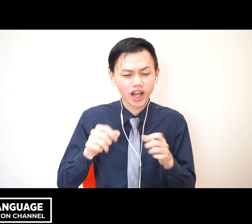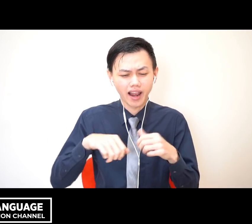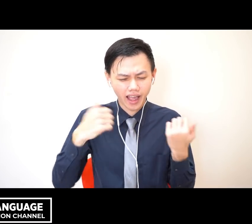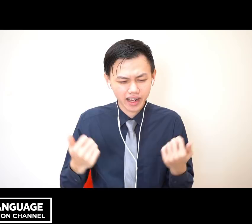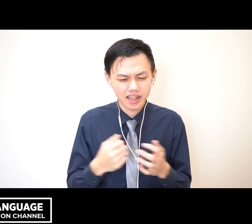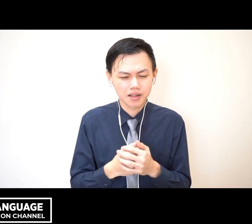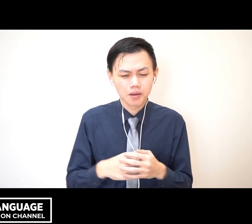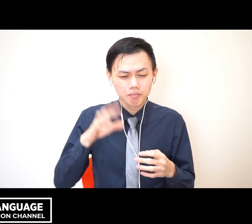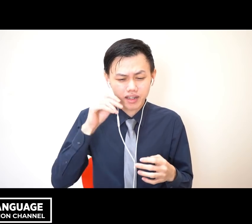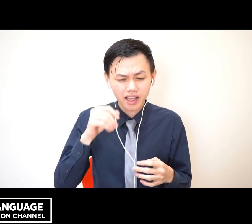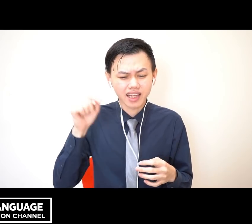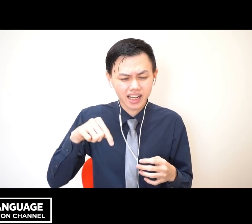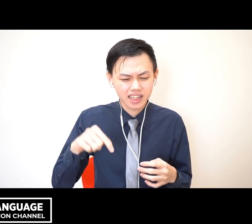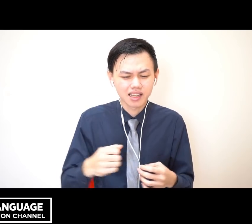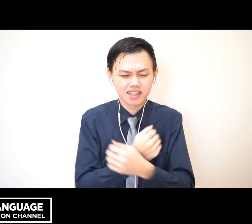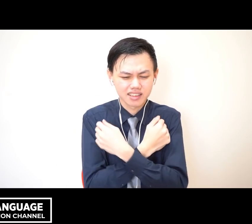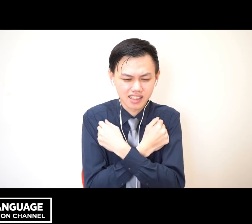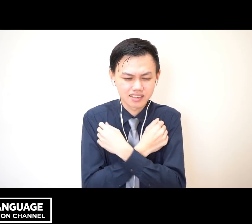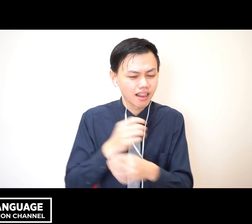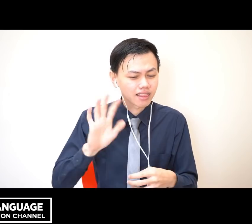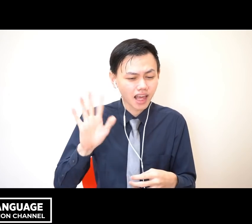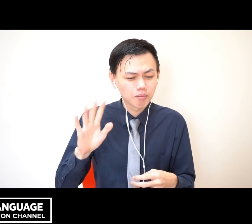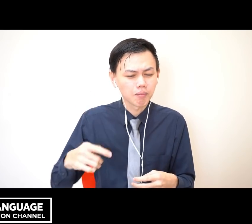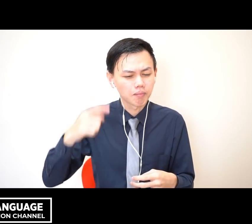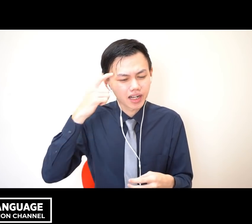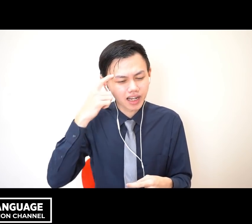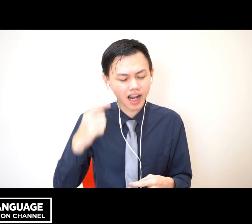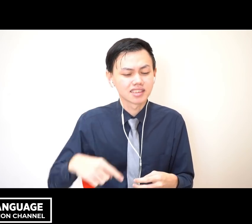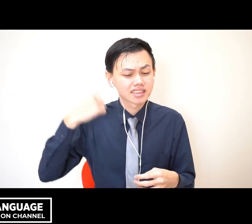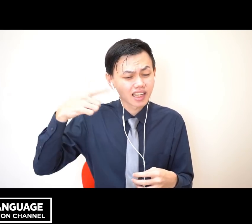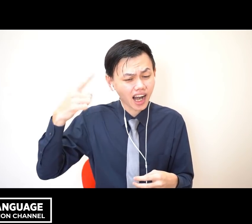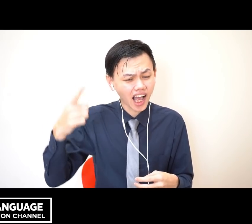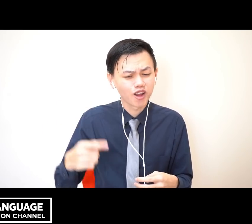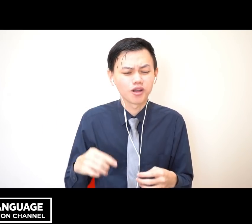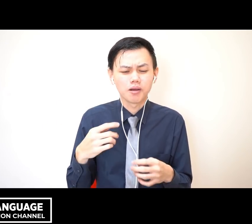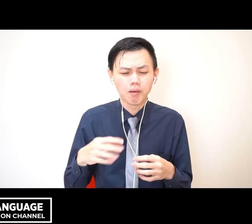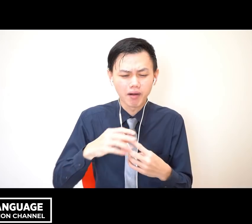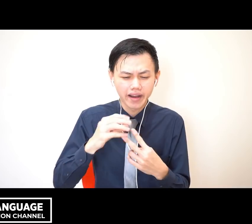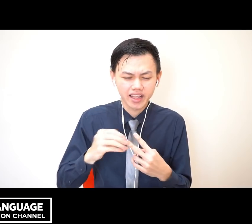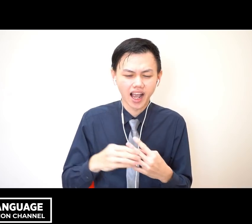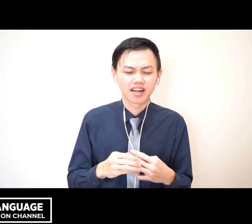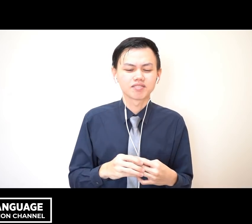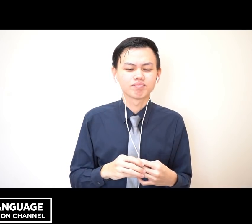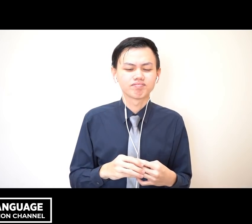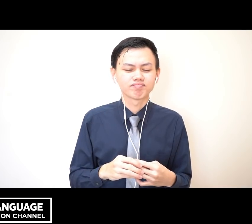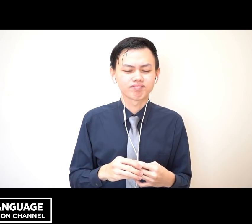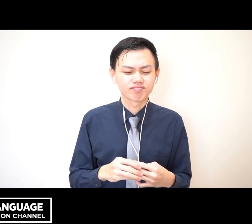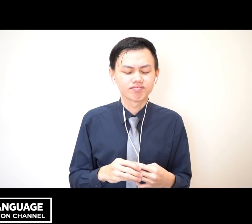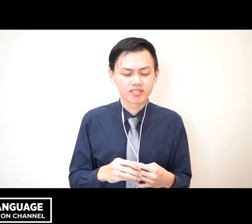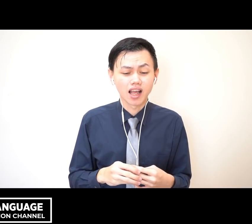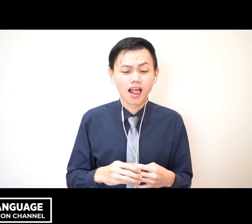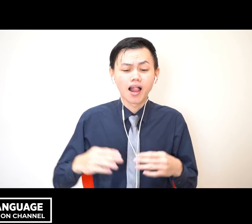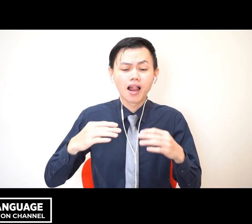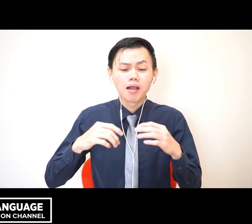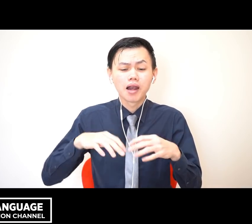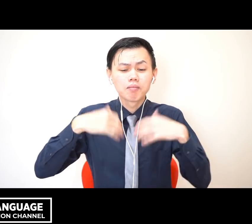tertinggi orang lain. What can I do for you? Treat others as you would like to be